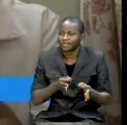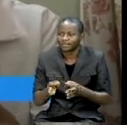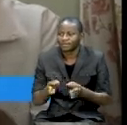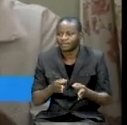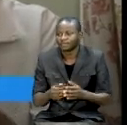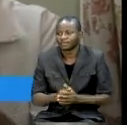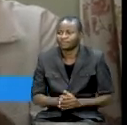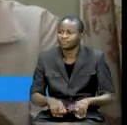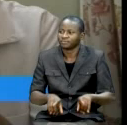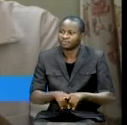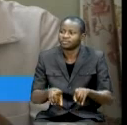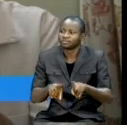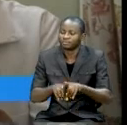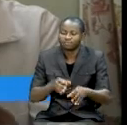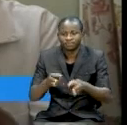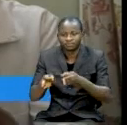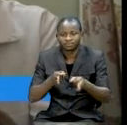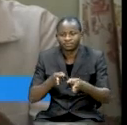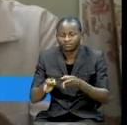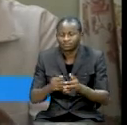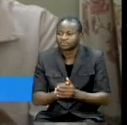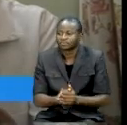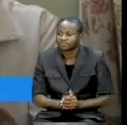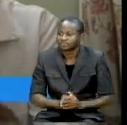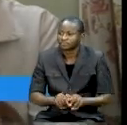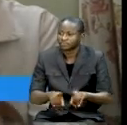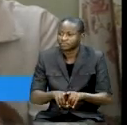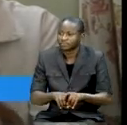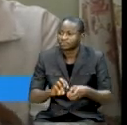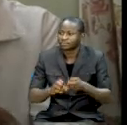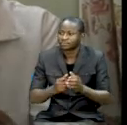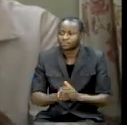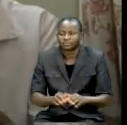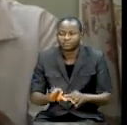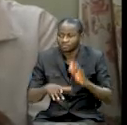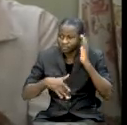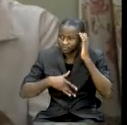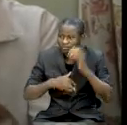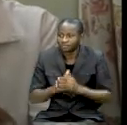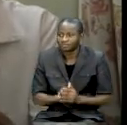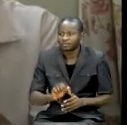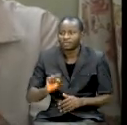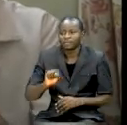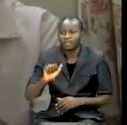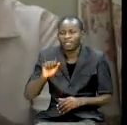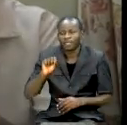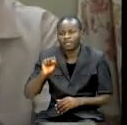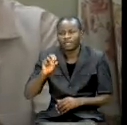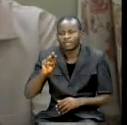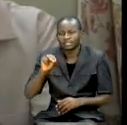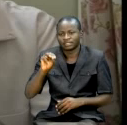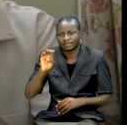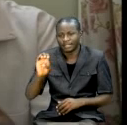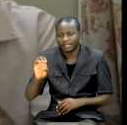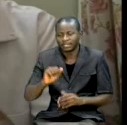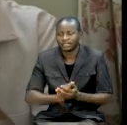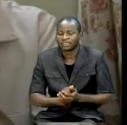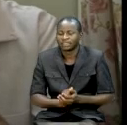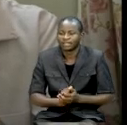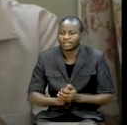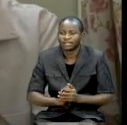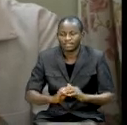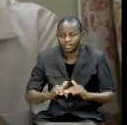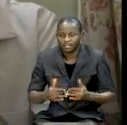dès les très jeunes âges. Chez les tout petits, vous voyez même des petits enfants qu'on amène à l'hôpital parce qu'ils ont du